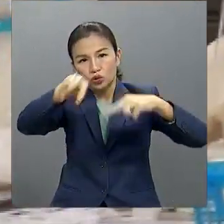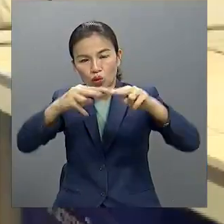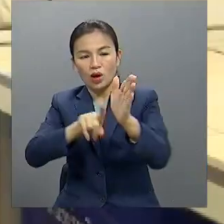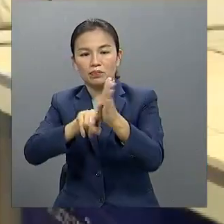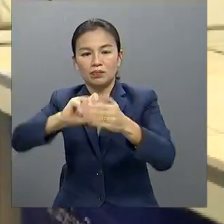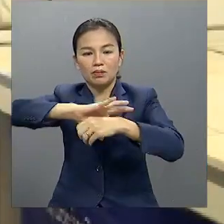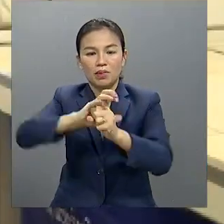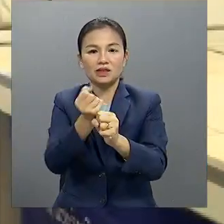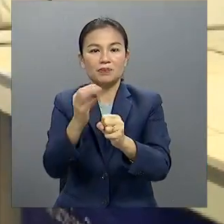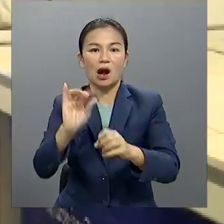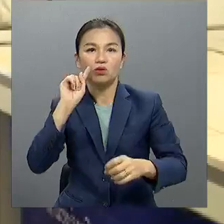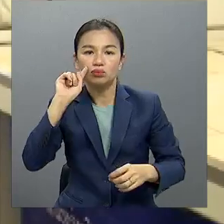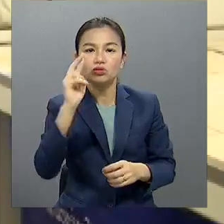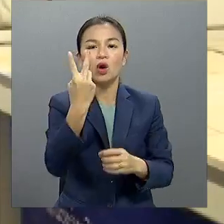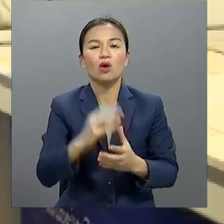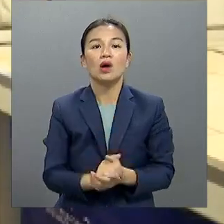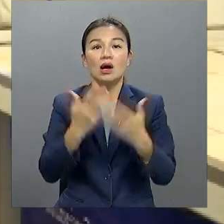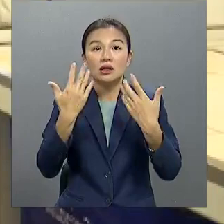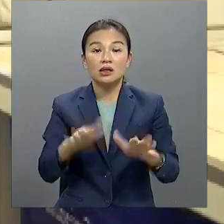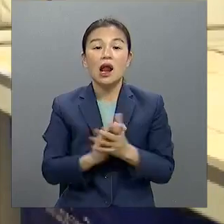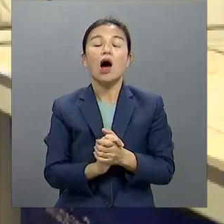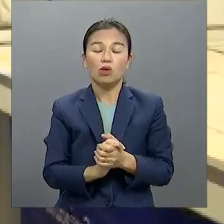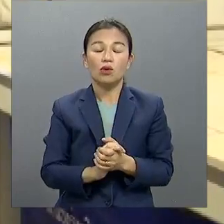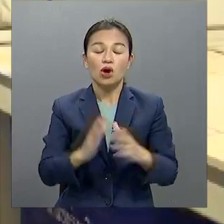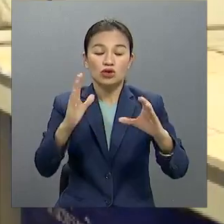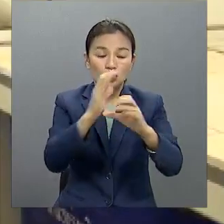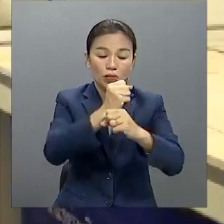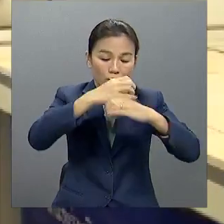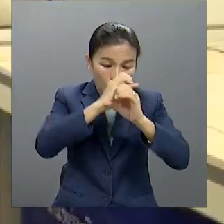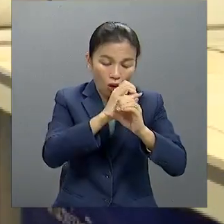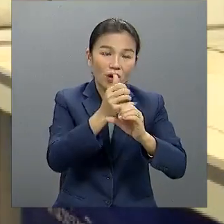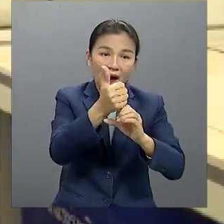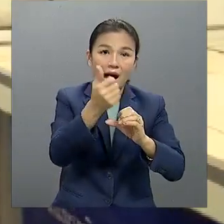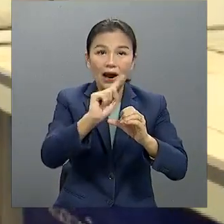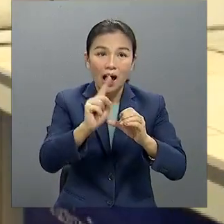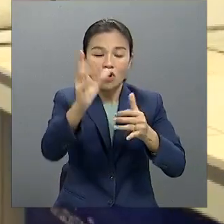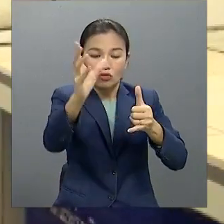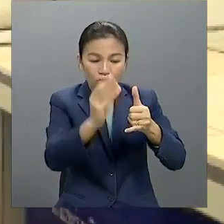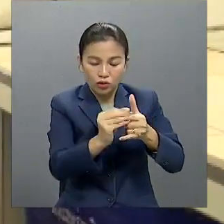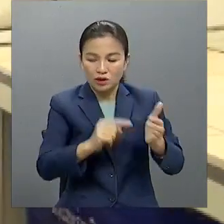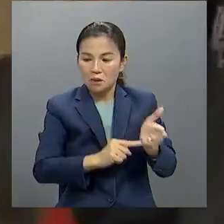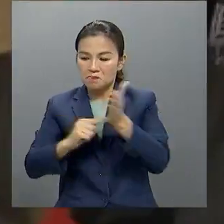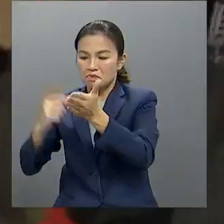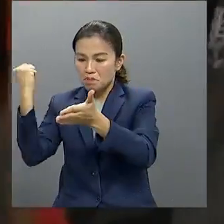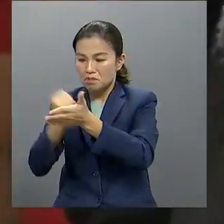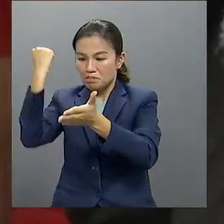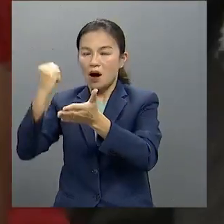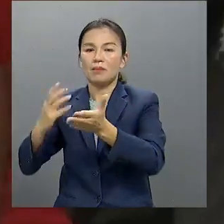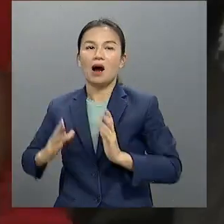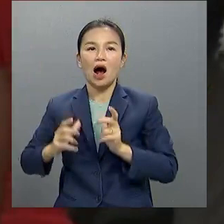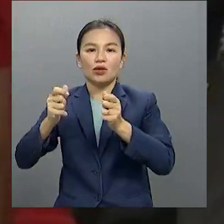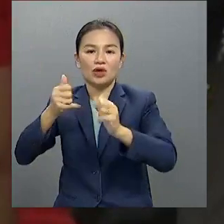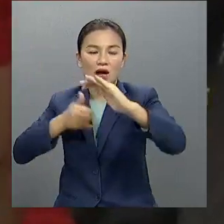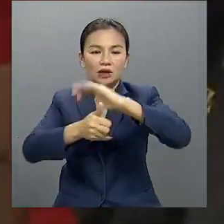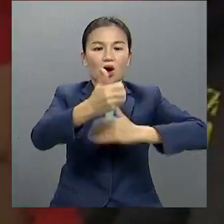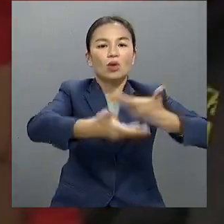กครั้งและนำผลการตรวจมายืนยันให้กับทางตลาดรับทราบเพื่อออกใบอนุญาตในการเข้ามาเป็นผู้ค้าแผงให้เข้